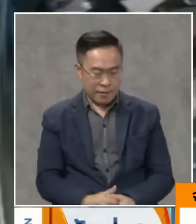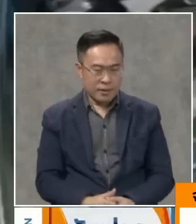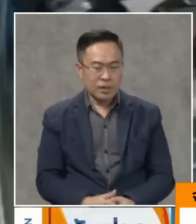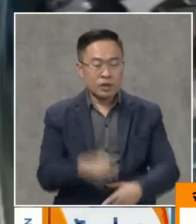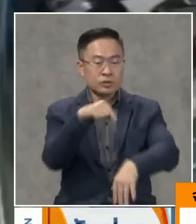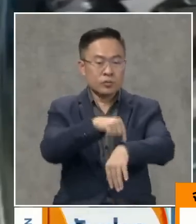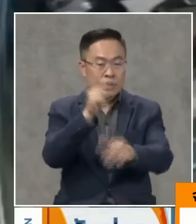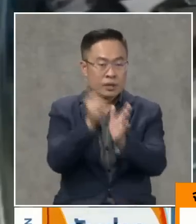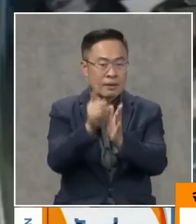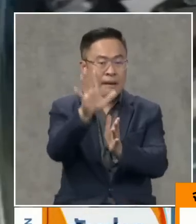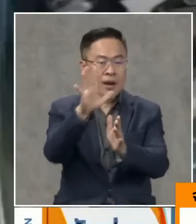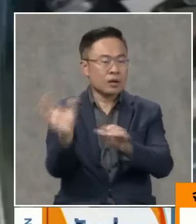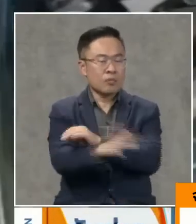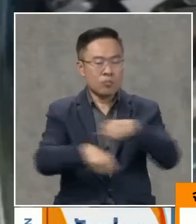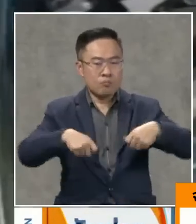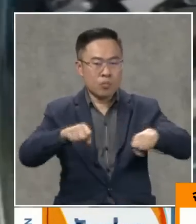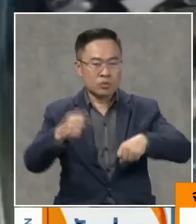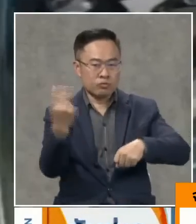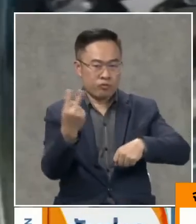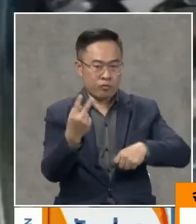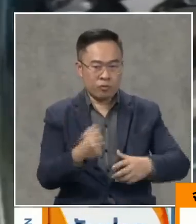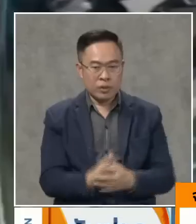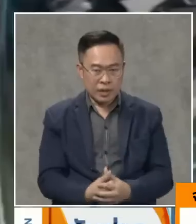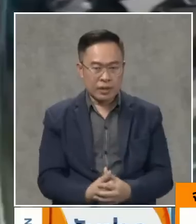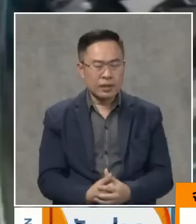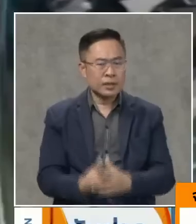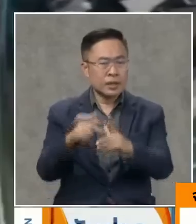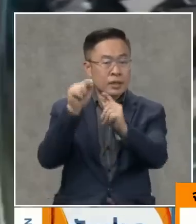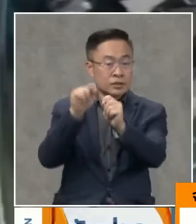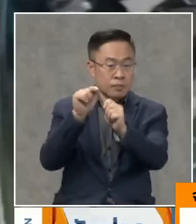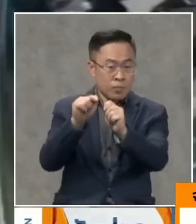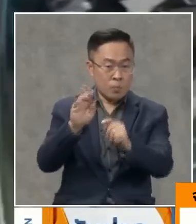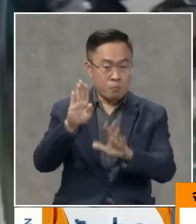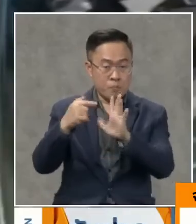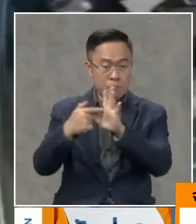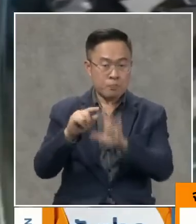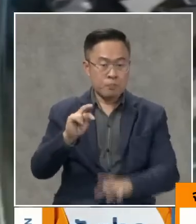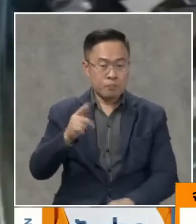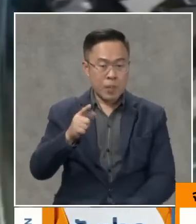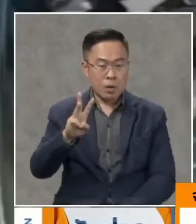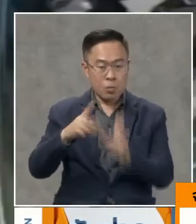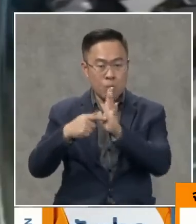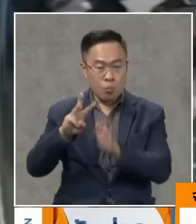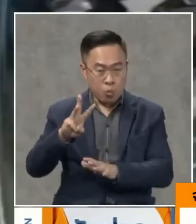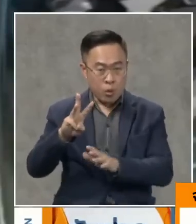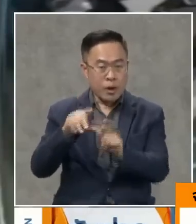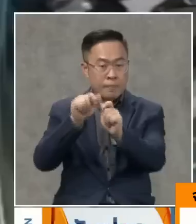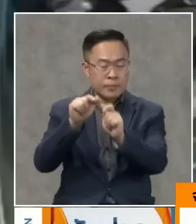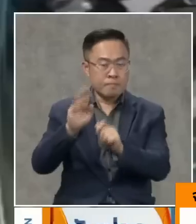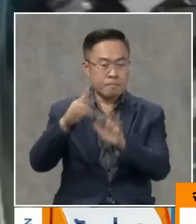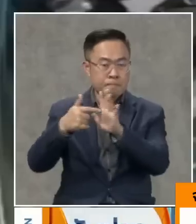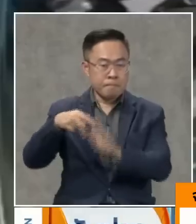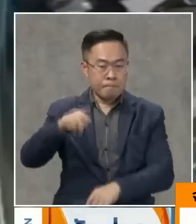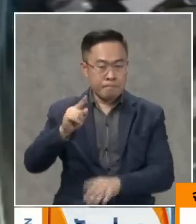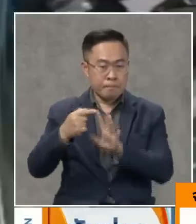ของผู้สื่อข่าวได้รับการร้องเรียนจากประชาชนในพื้นที่ตำบลบางวัวอำเภอบางปะกงจังหวัดฉะเชิงเทรานะคะ ว่าเมื่อช่วงตีส